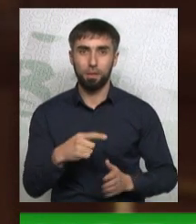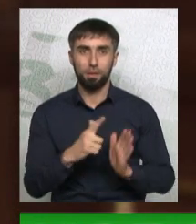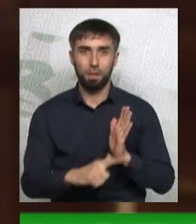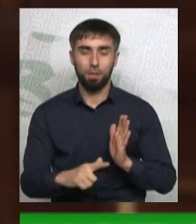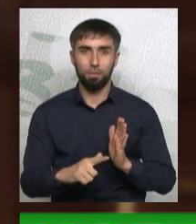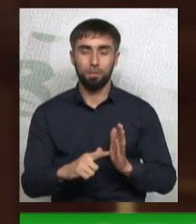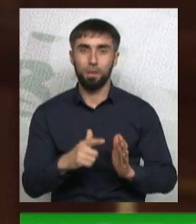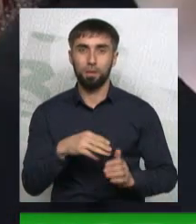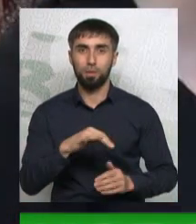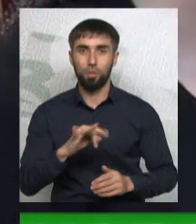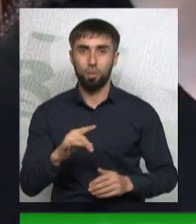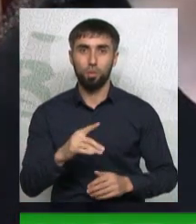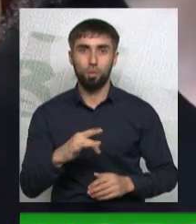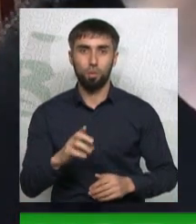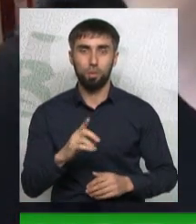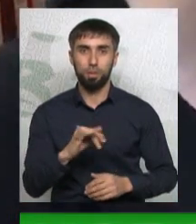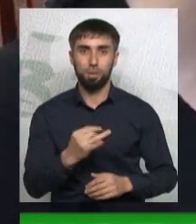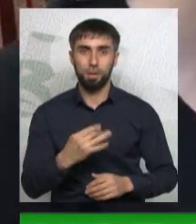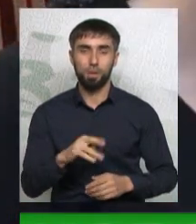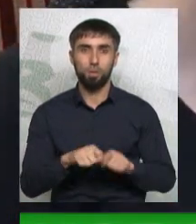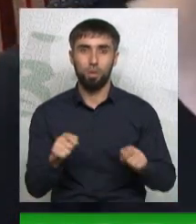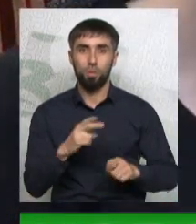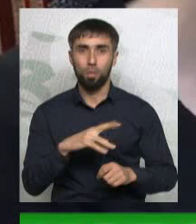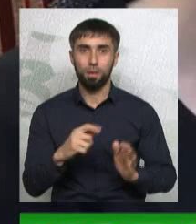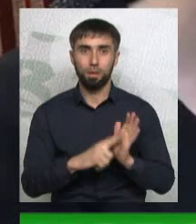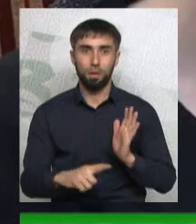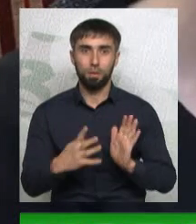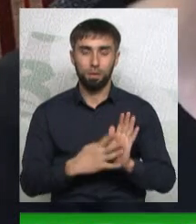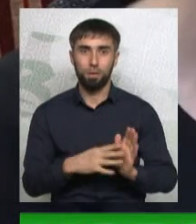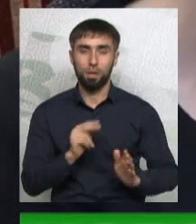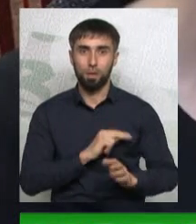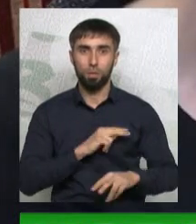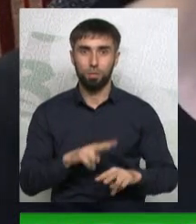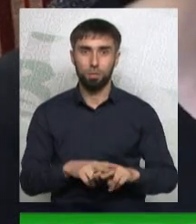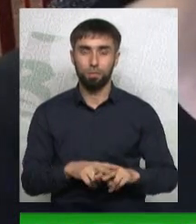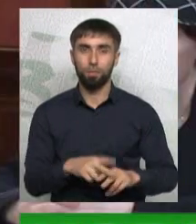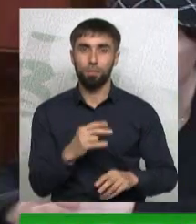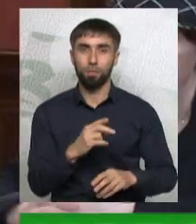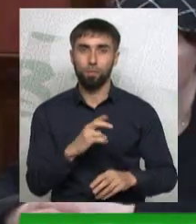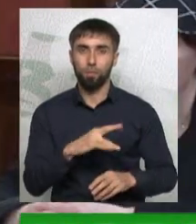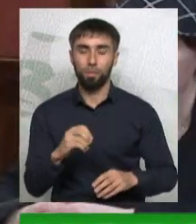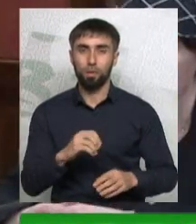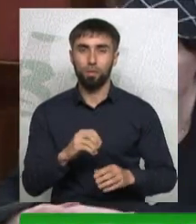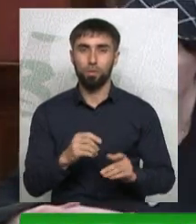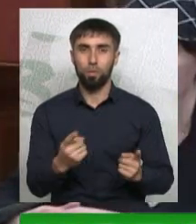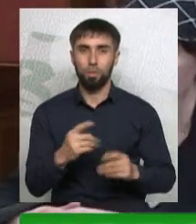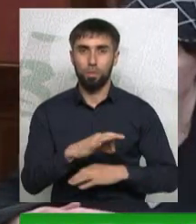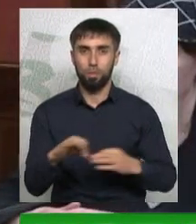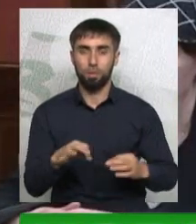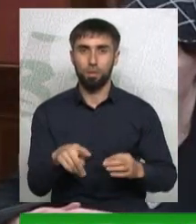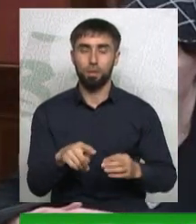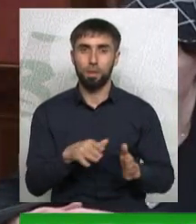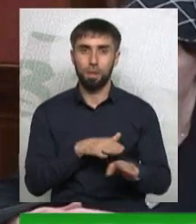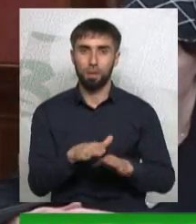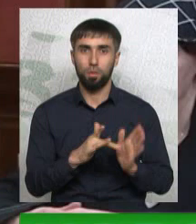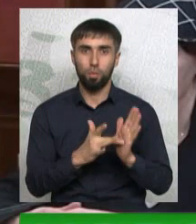1,7 триллиона рублей инвестиций, создать более 79 рабочих мест. Наиболее крупные проекты реализуются в туризме